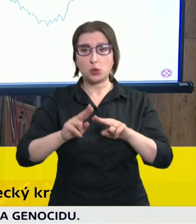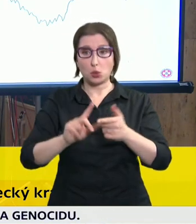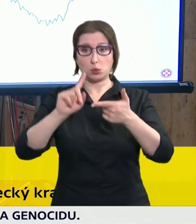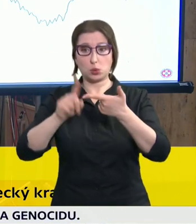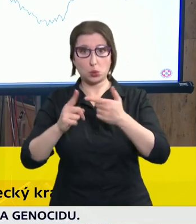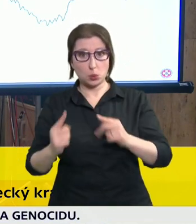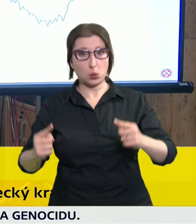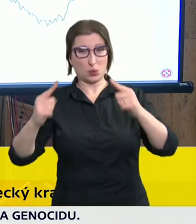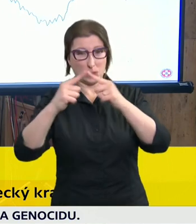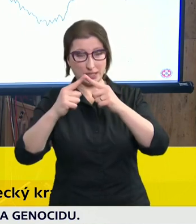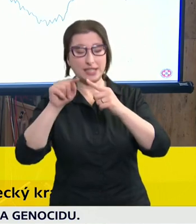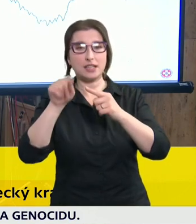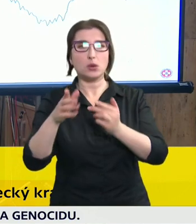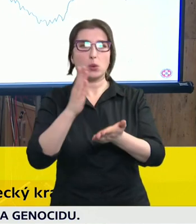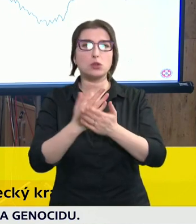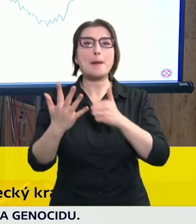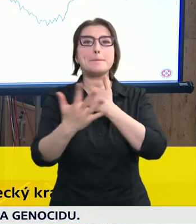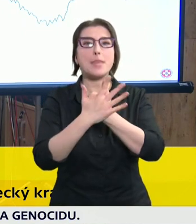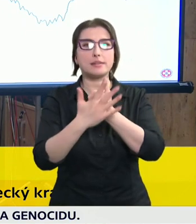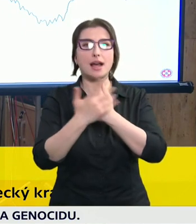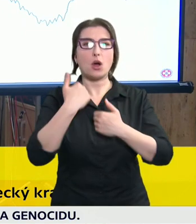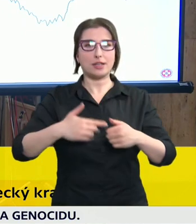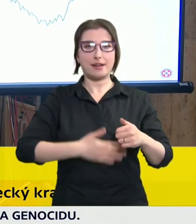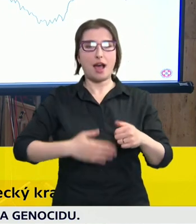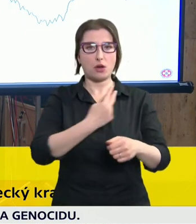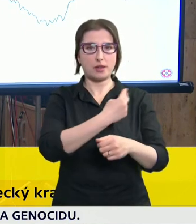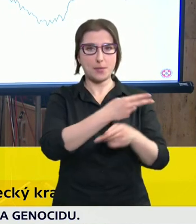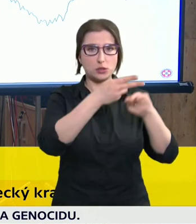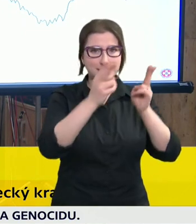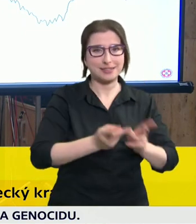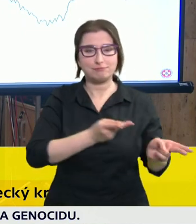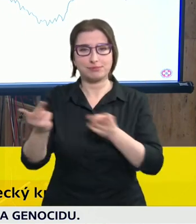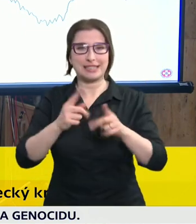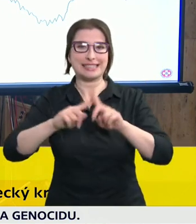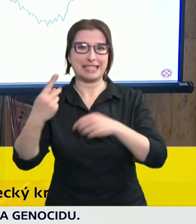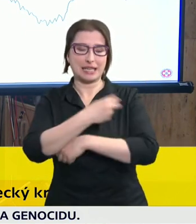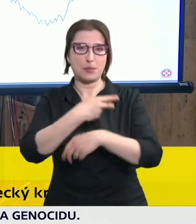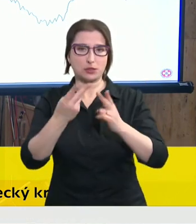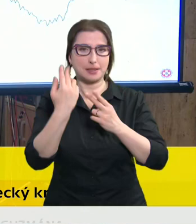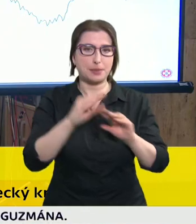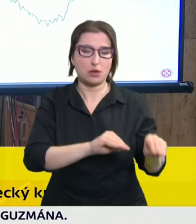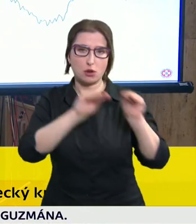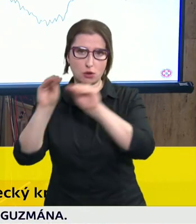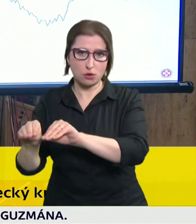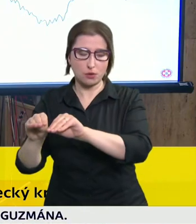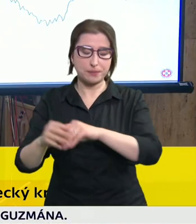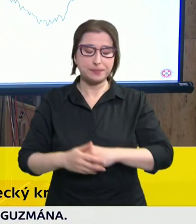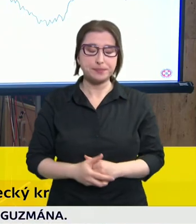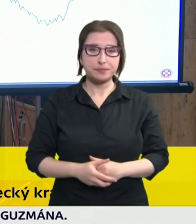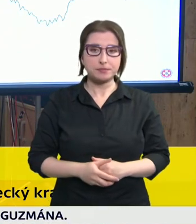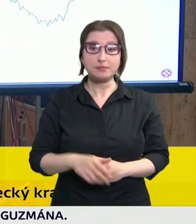15 pacientům z Náchodské nemocnice. Ta šipka zde vyznačená ukazuje